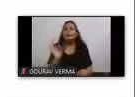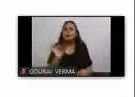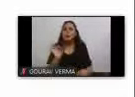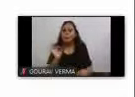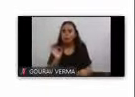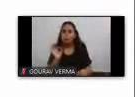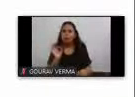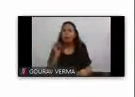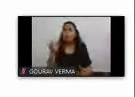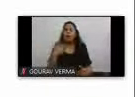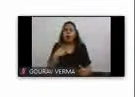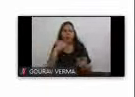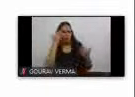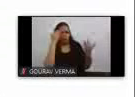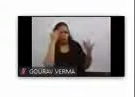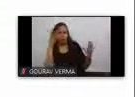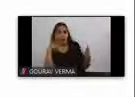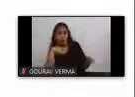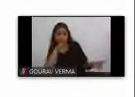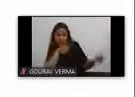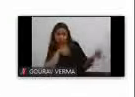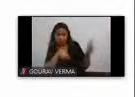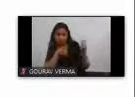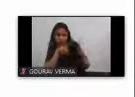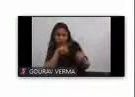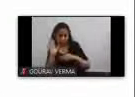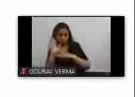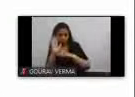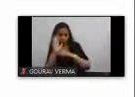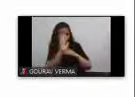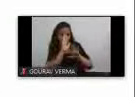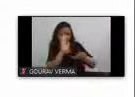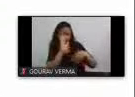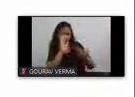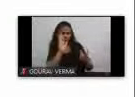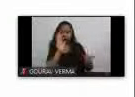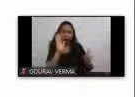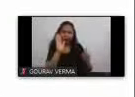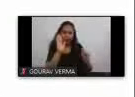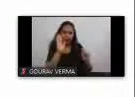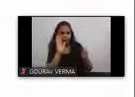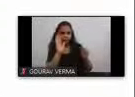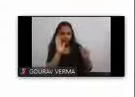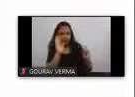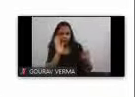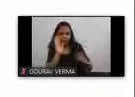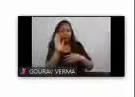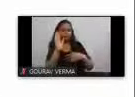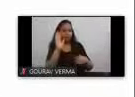नो दैट इट इज विजुअली सीइंग द ऑब्जेक्ट और द लाइट और द थिंग.